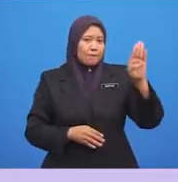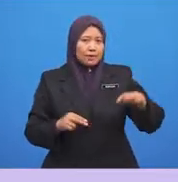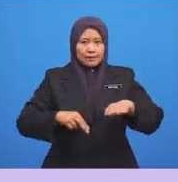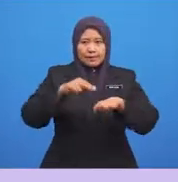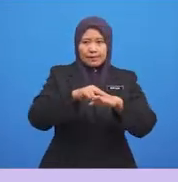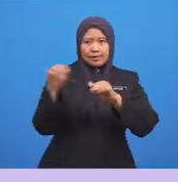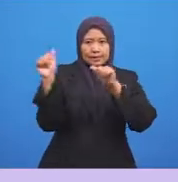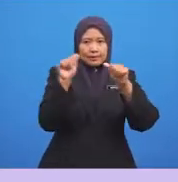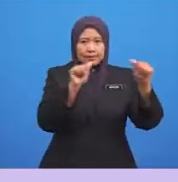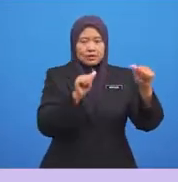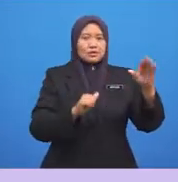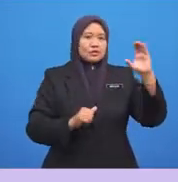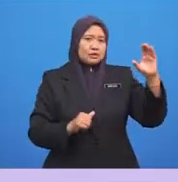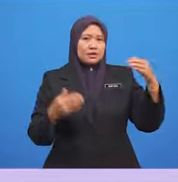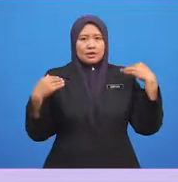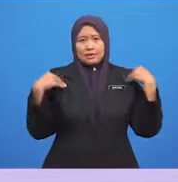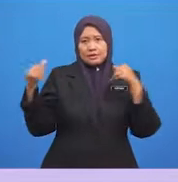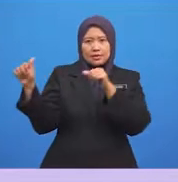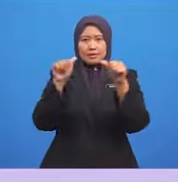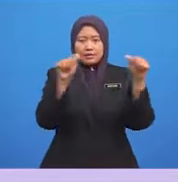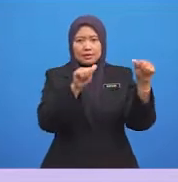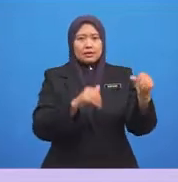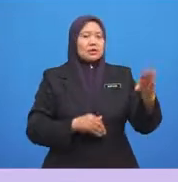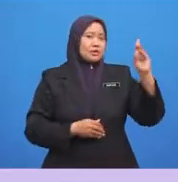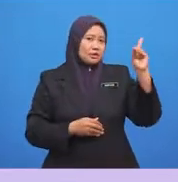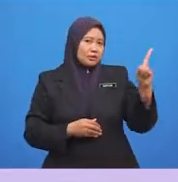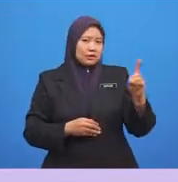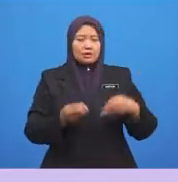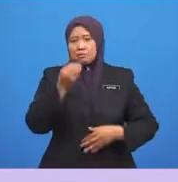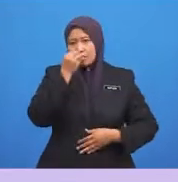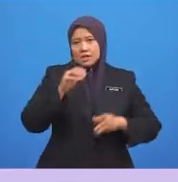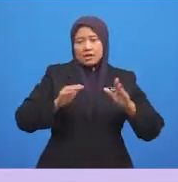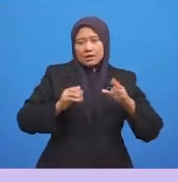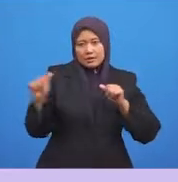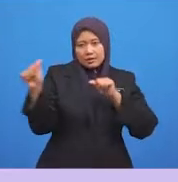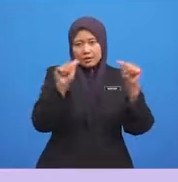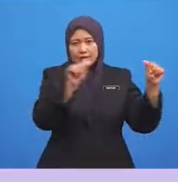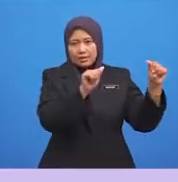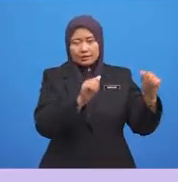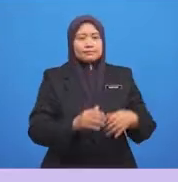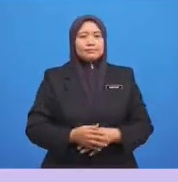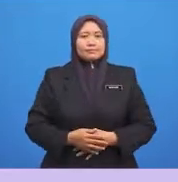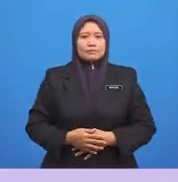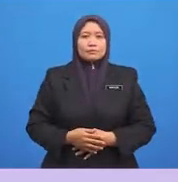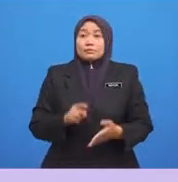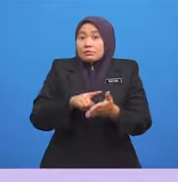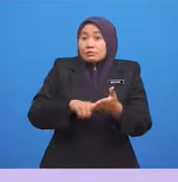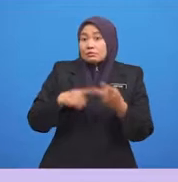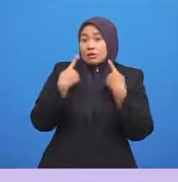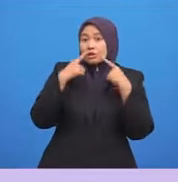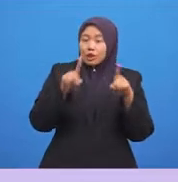ada angin, D, makan angin. Baiklah murid-murid, apakah jawapan